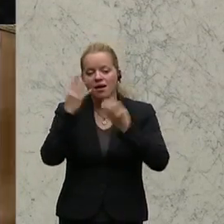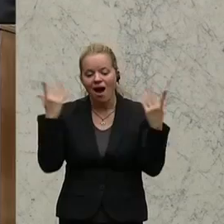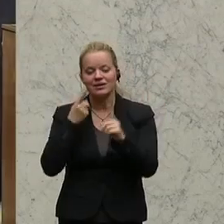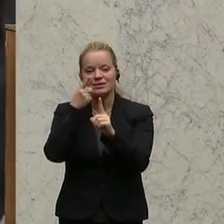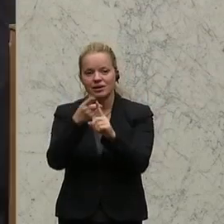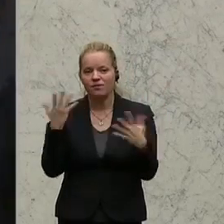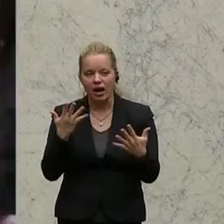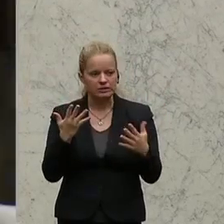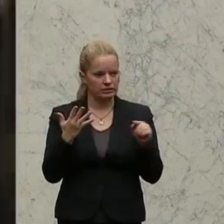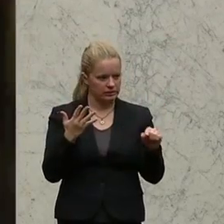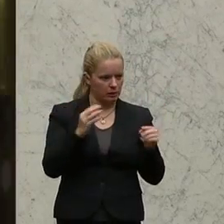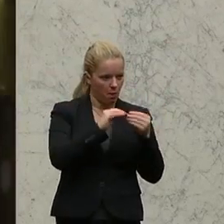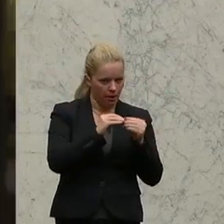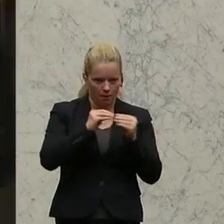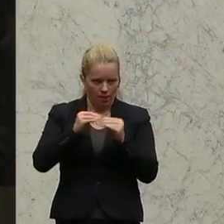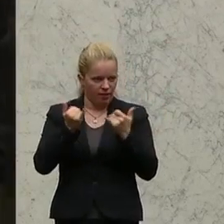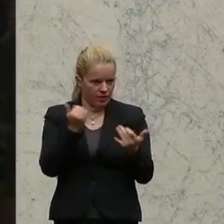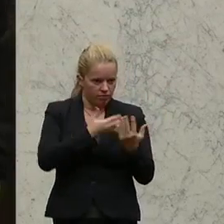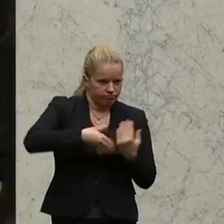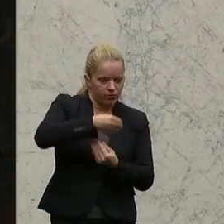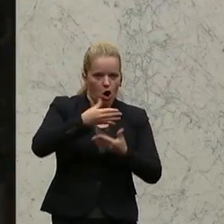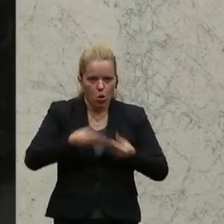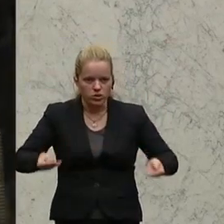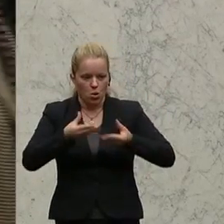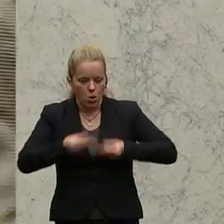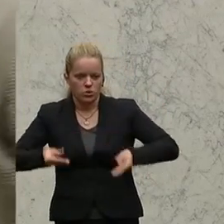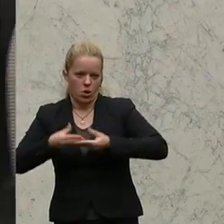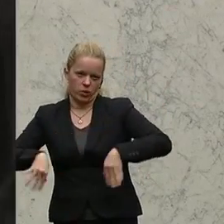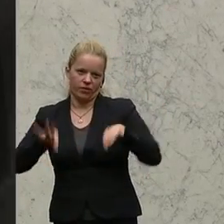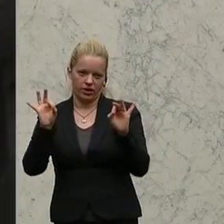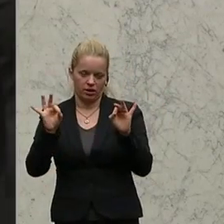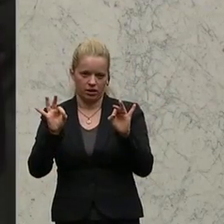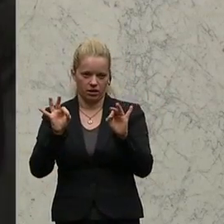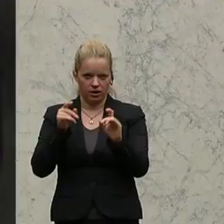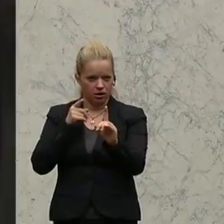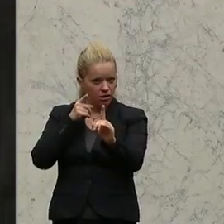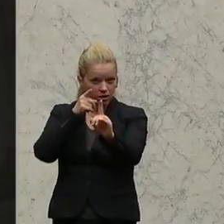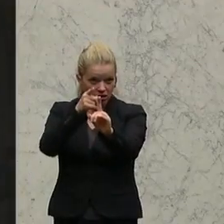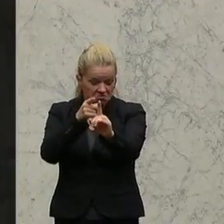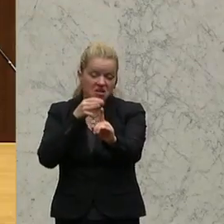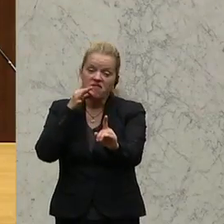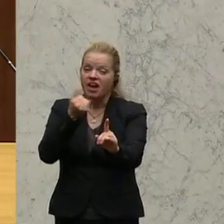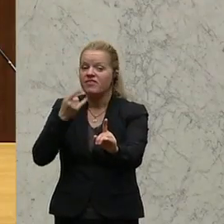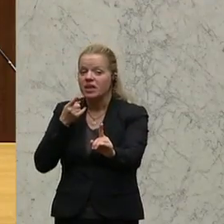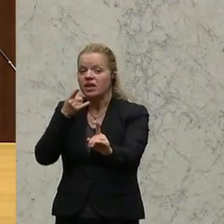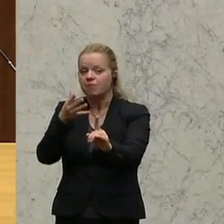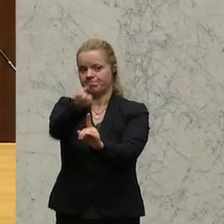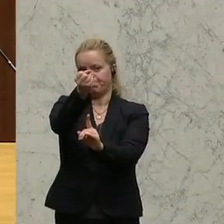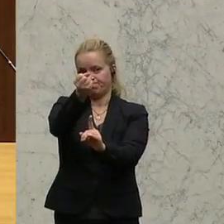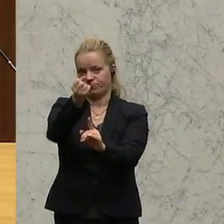Lösungen und Antworten zu finden. Und die Frage ist, wie wir dorthin kommen. Und eine